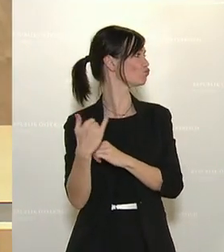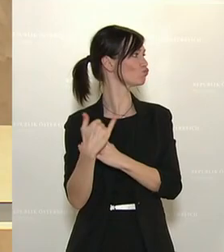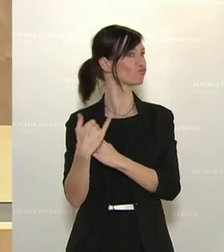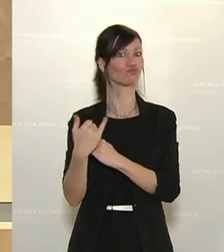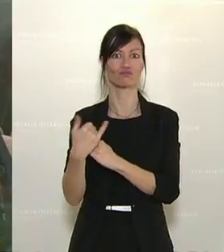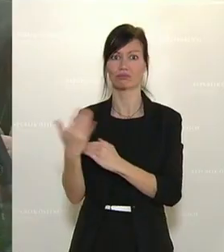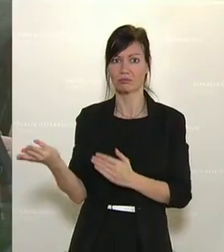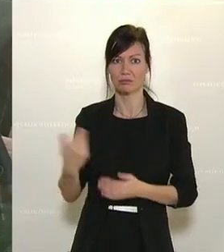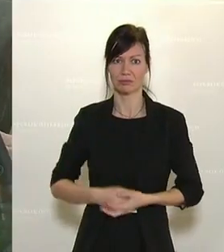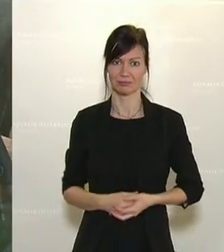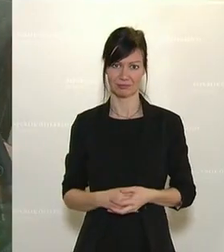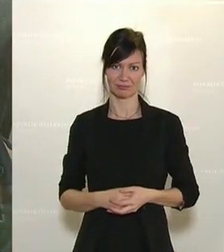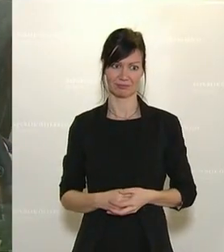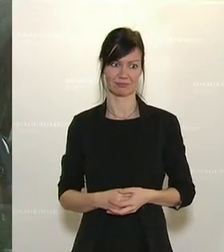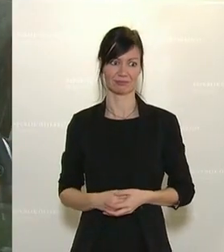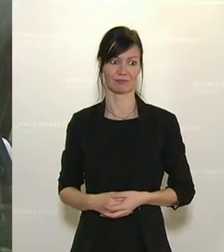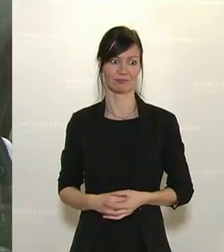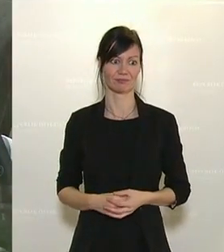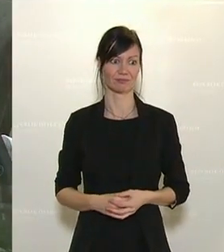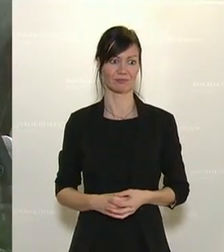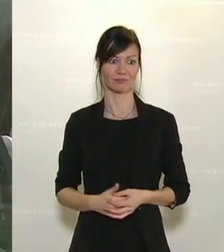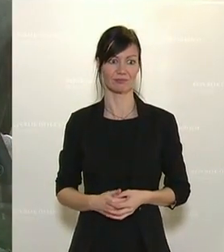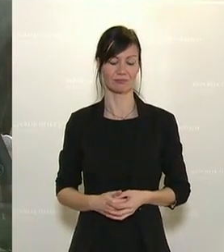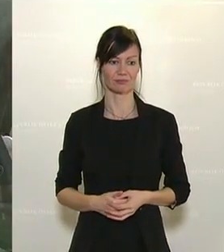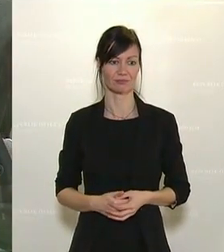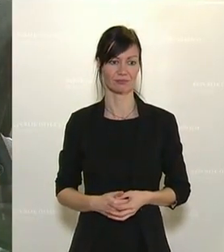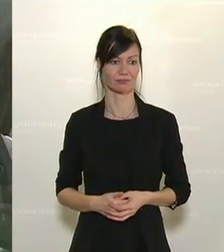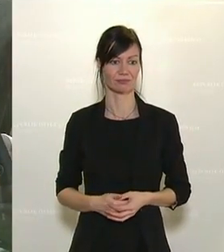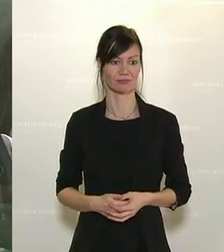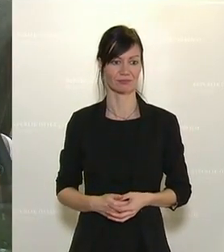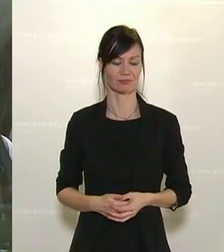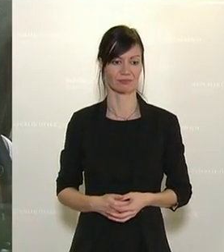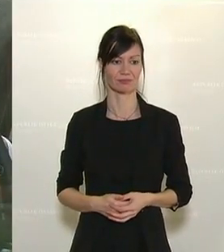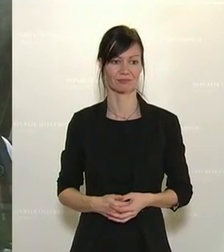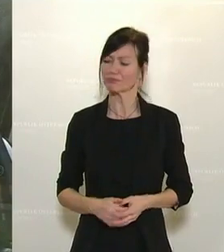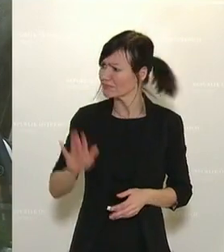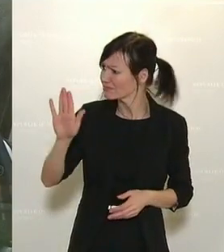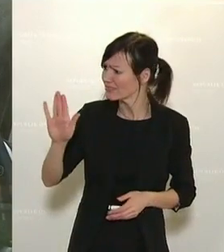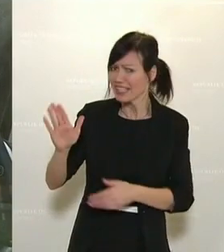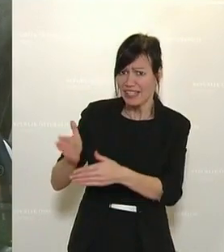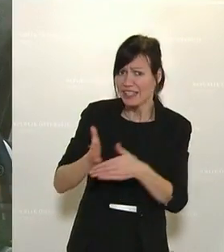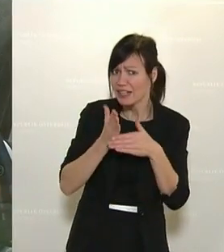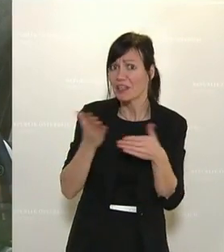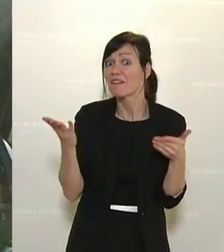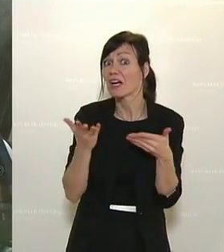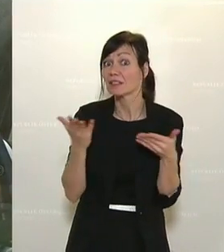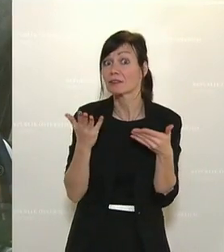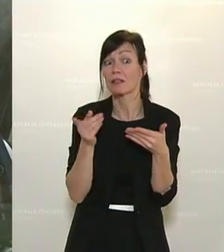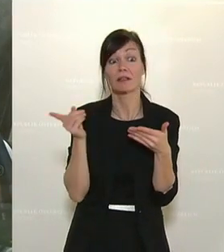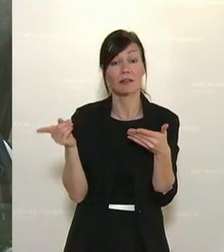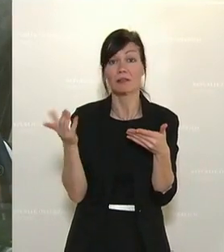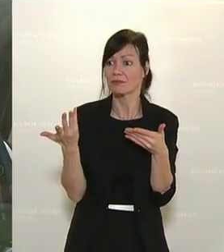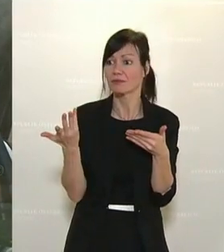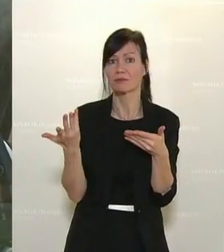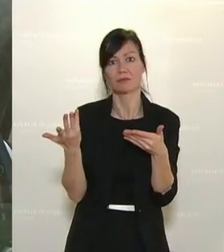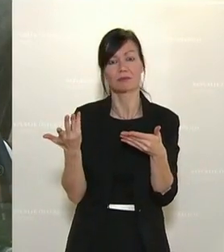Ihre ganzen Ihr Beitrag zur Bewältigung dieser Krise führt